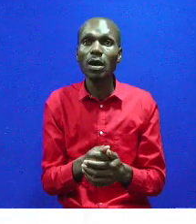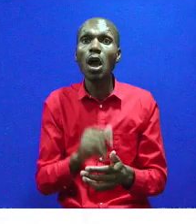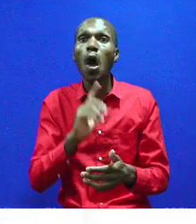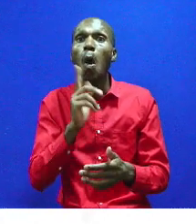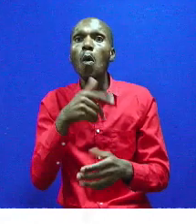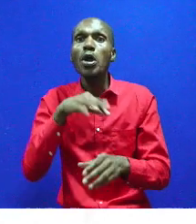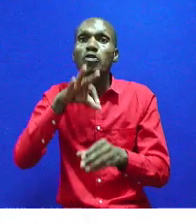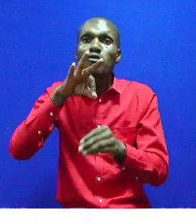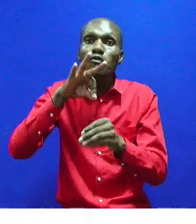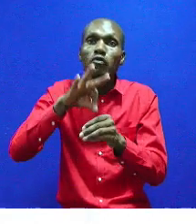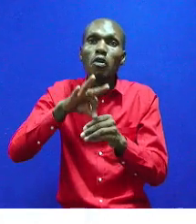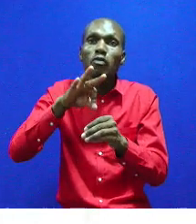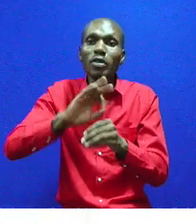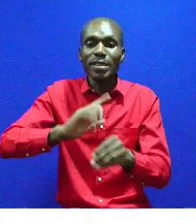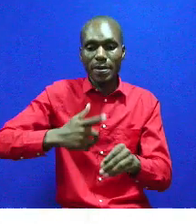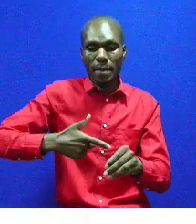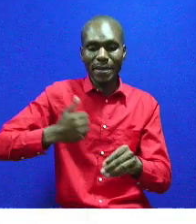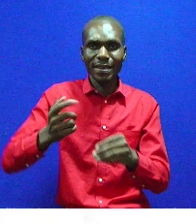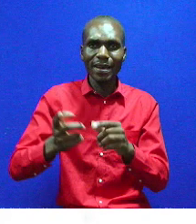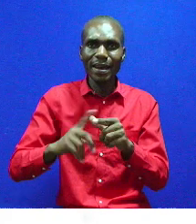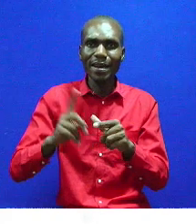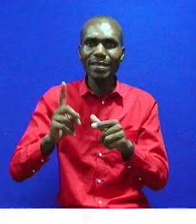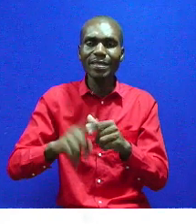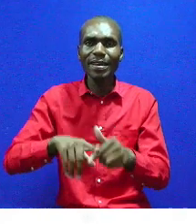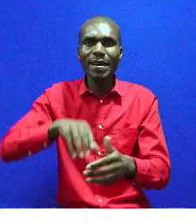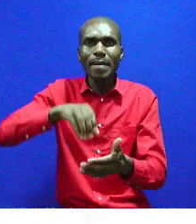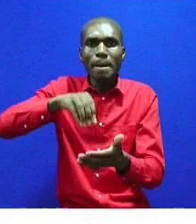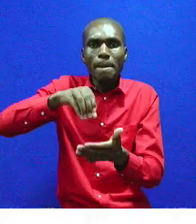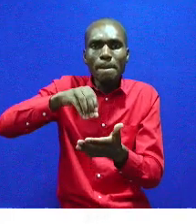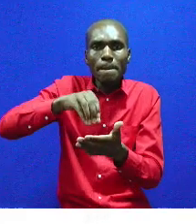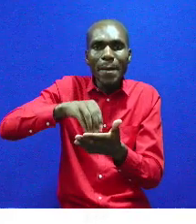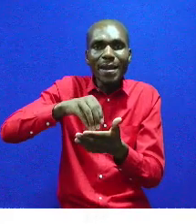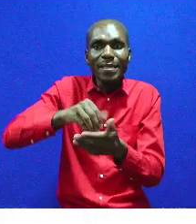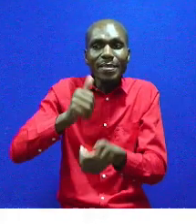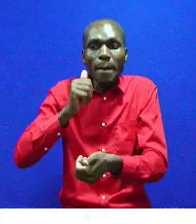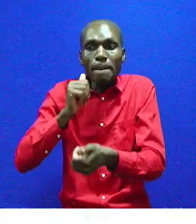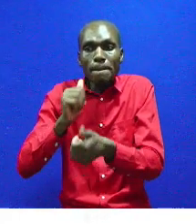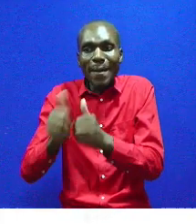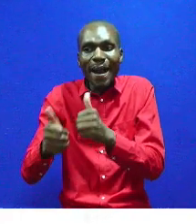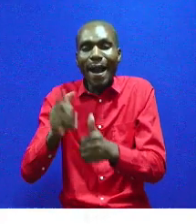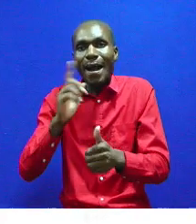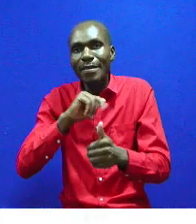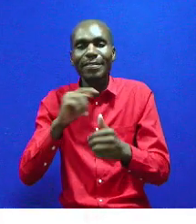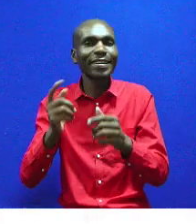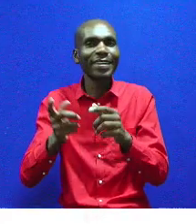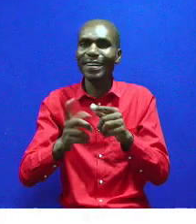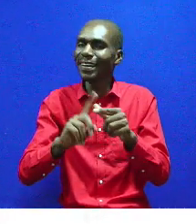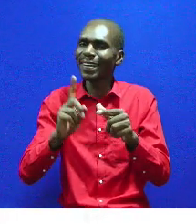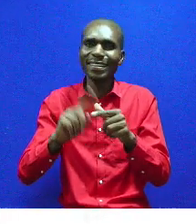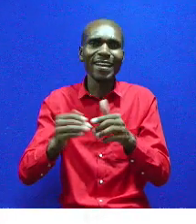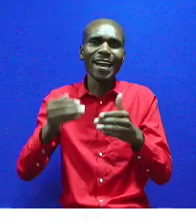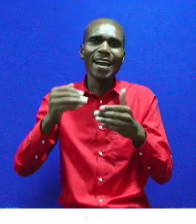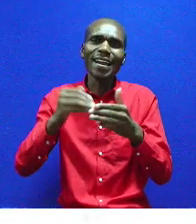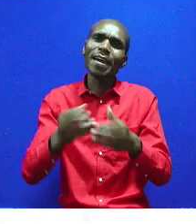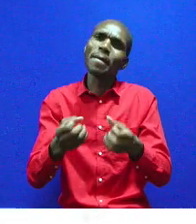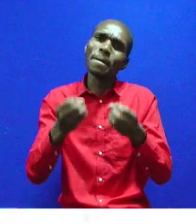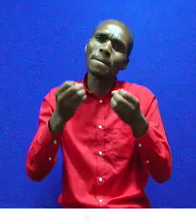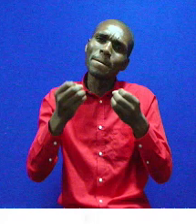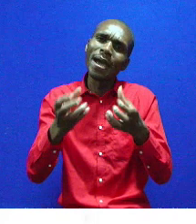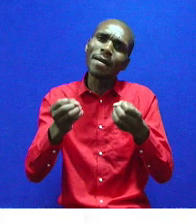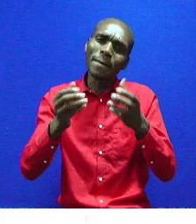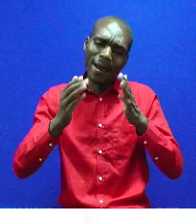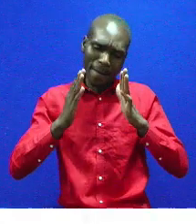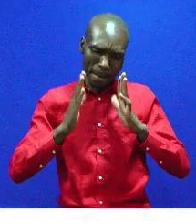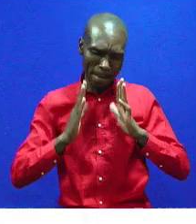tulichagulia sisi wenyewe. Petition yetu ilipopitishwa parliament, watu wengi